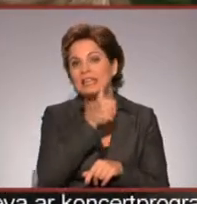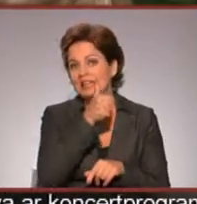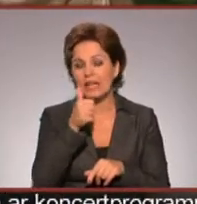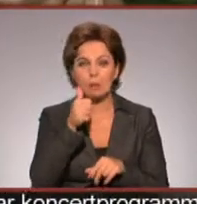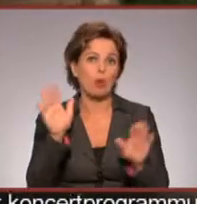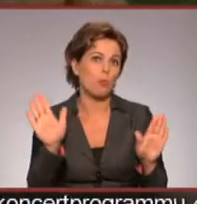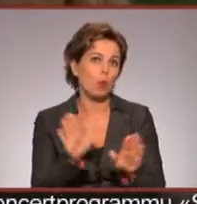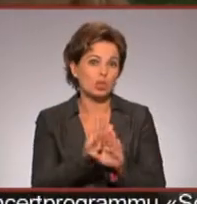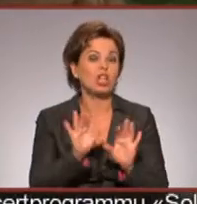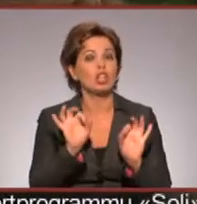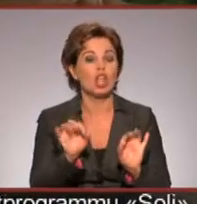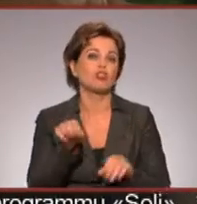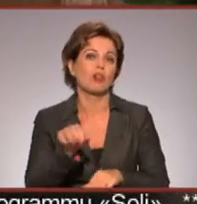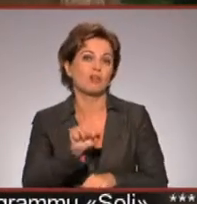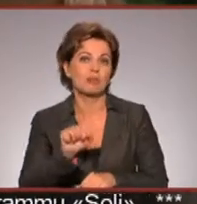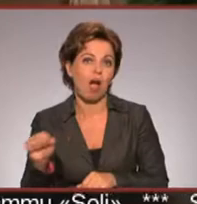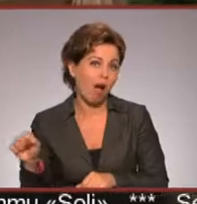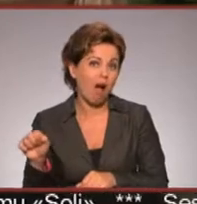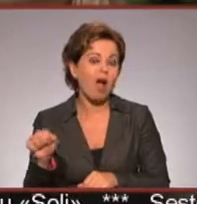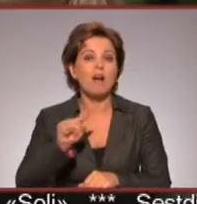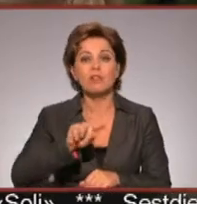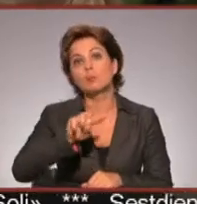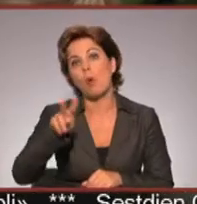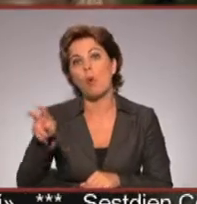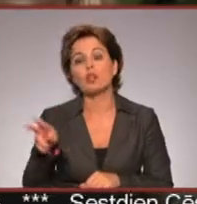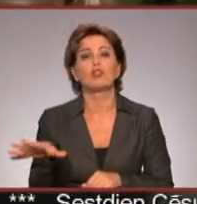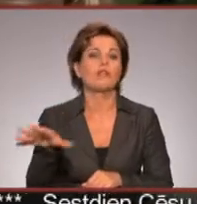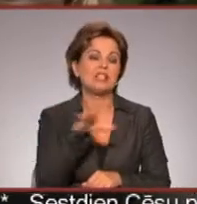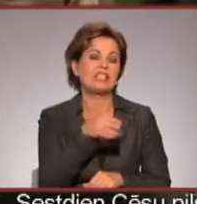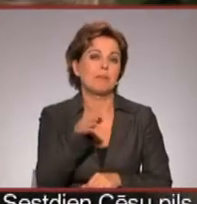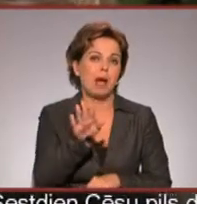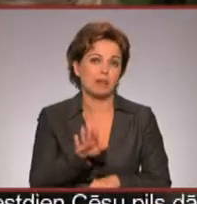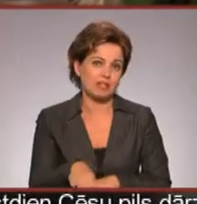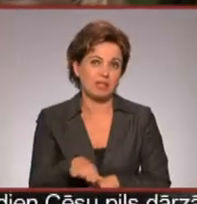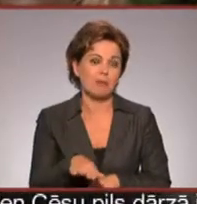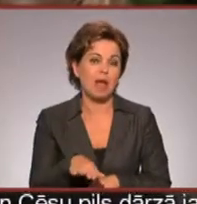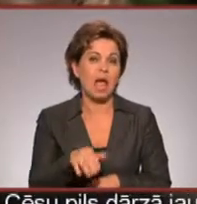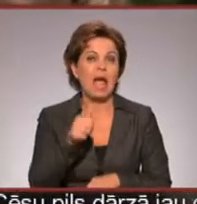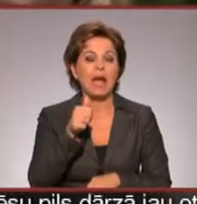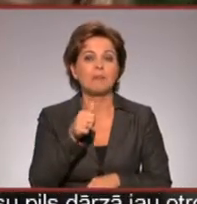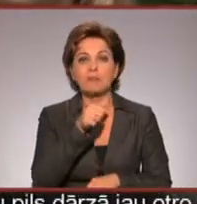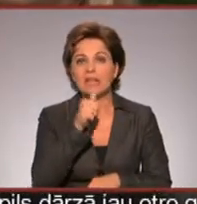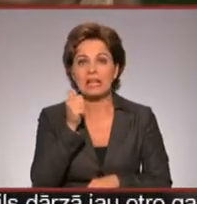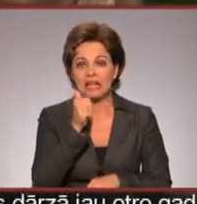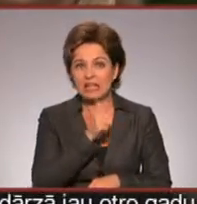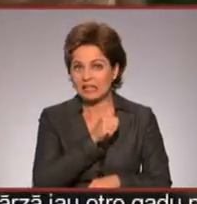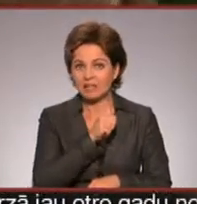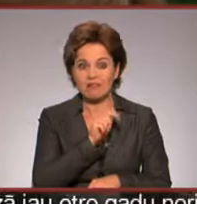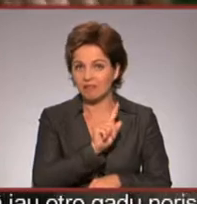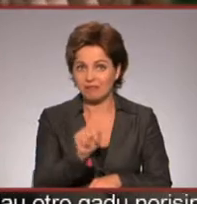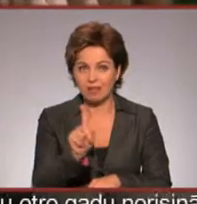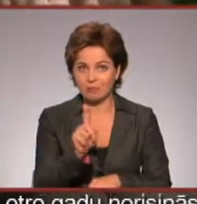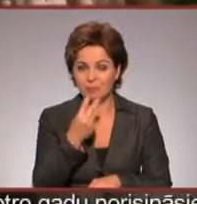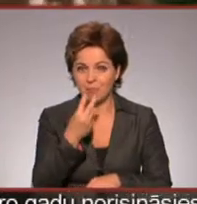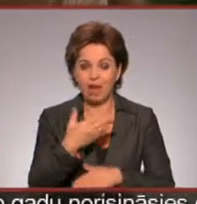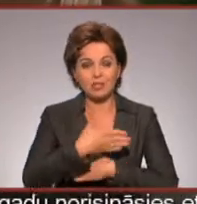Vesels mūzika. Tieši tā. Viens par otru, viss par visiem. Nu, bet Intīms ir paredzēts ielai? Godīgi sakot, jā,